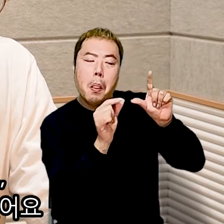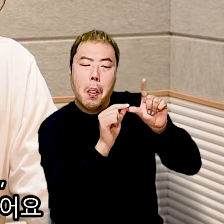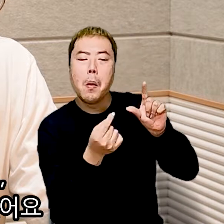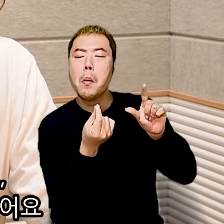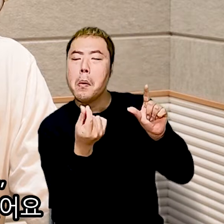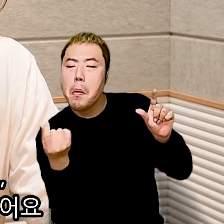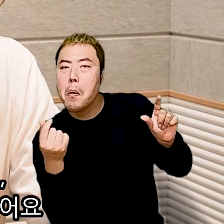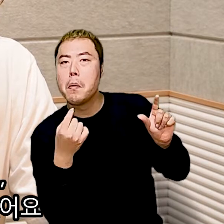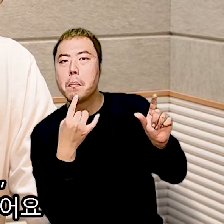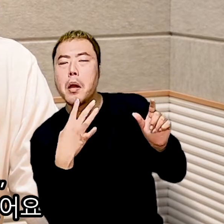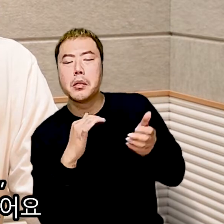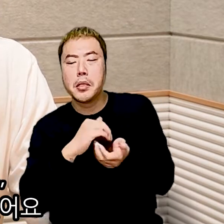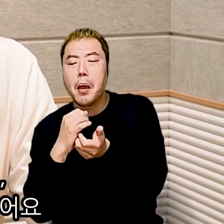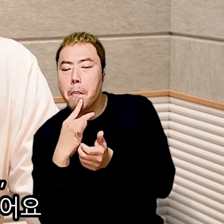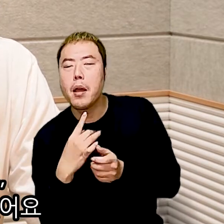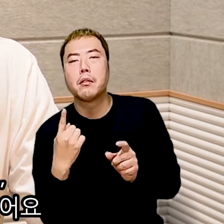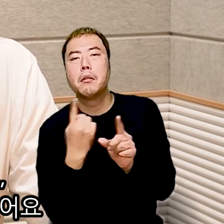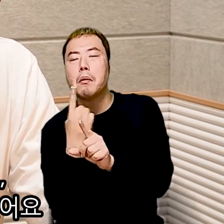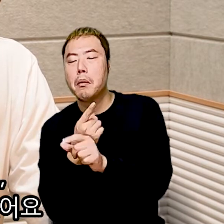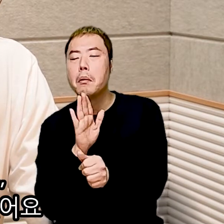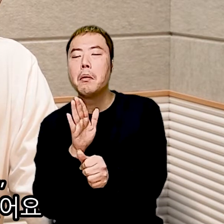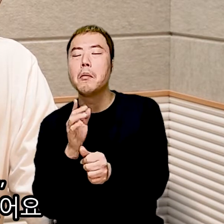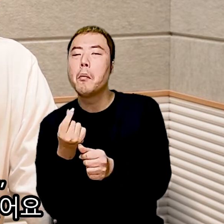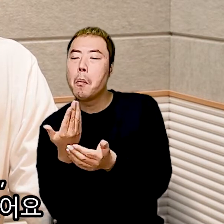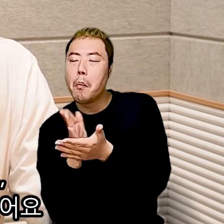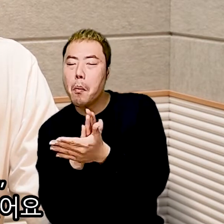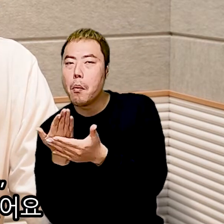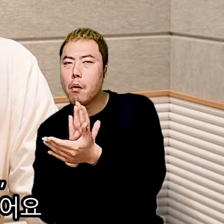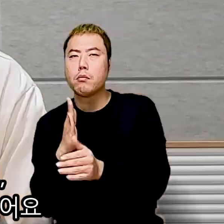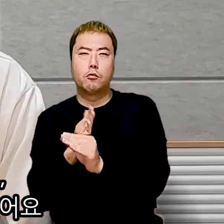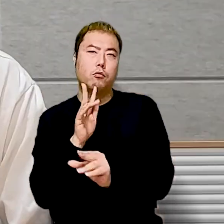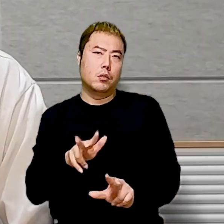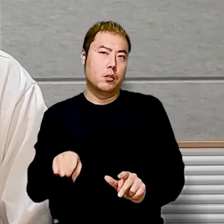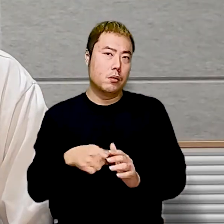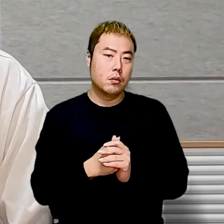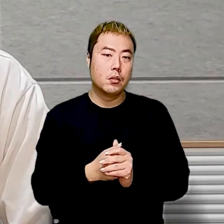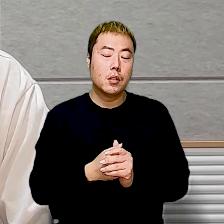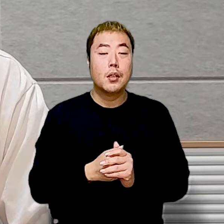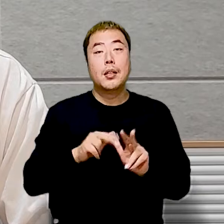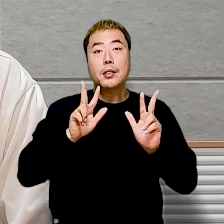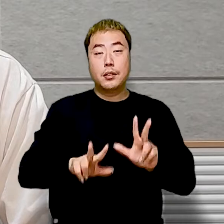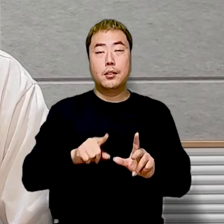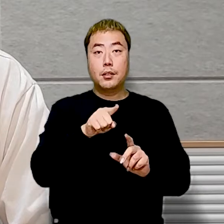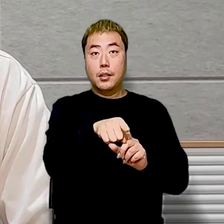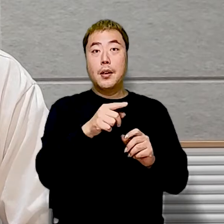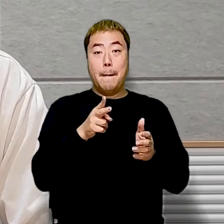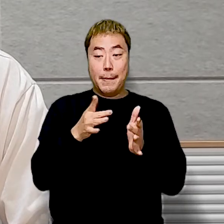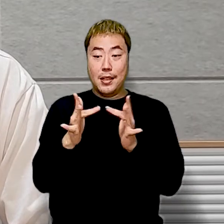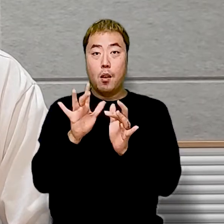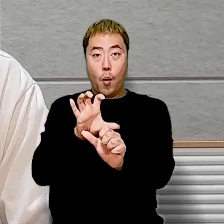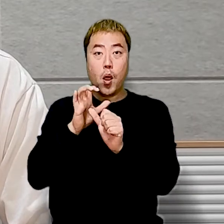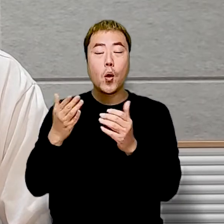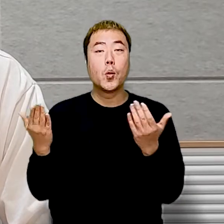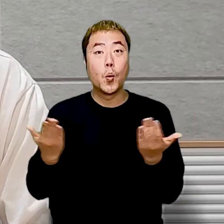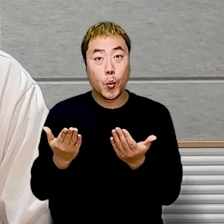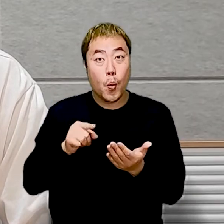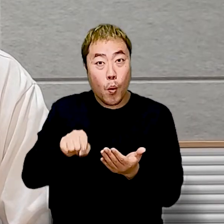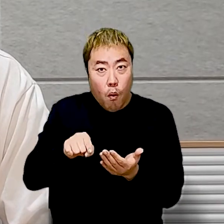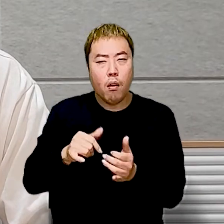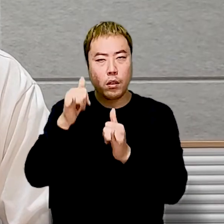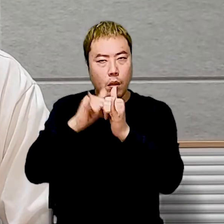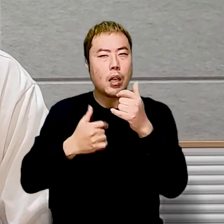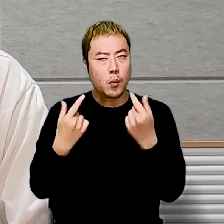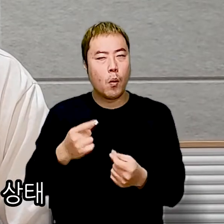단편적이고 제한적인 수준에서 이루어지고 있는 수준이에요. 플랫폼 노동의 역사도 그와 크게 다르지 않을